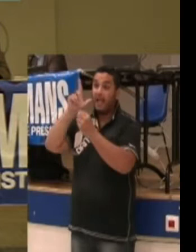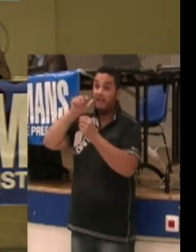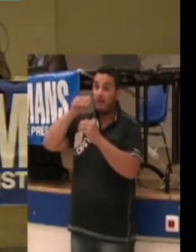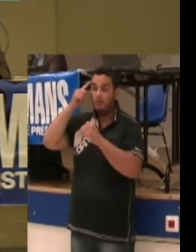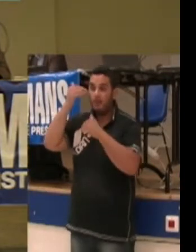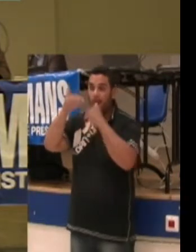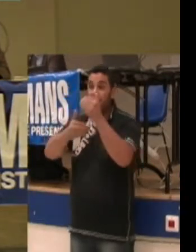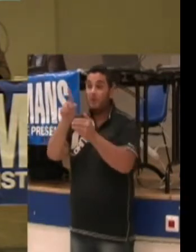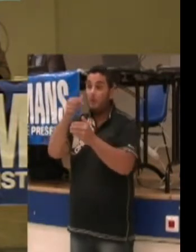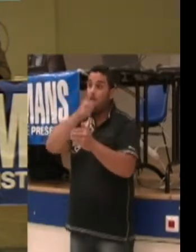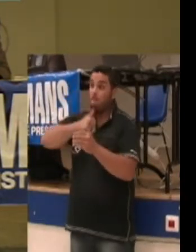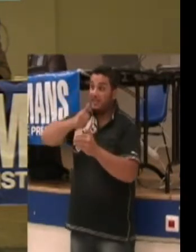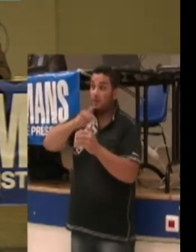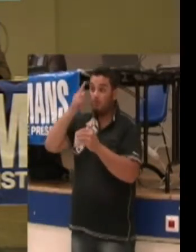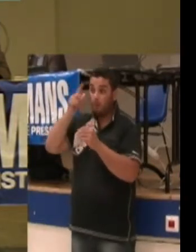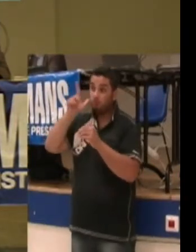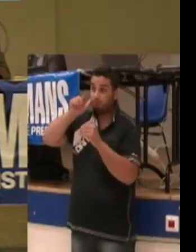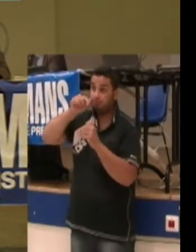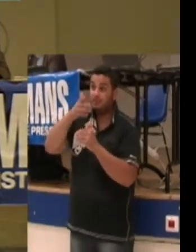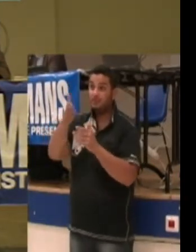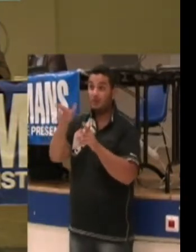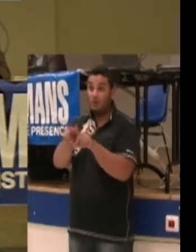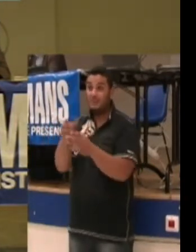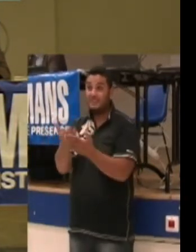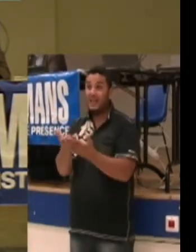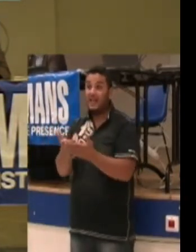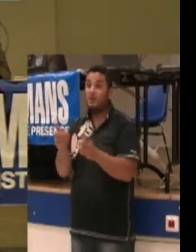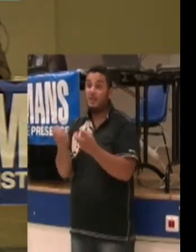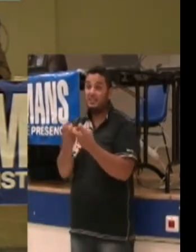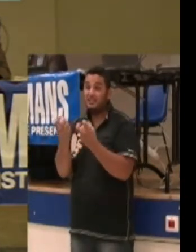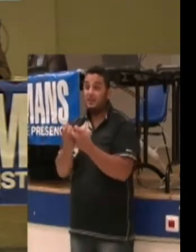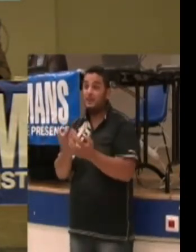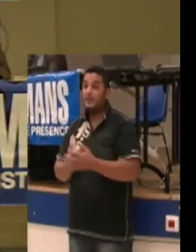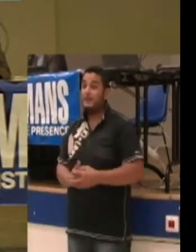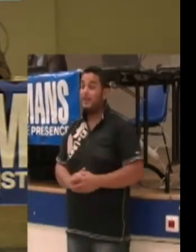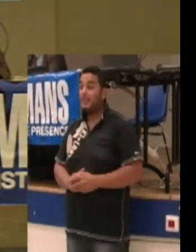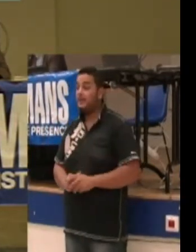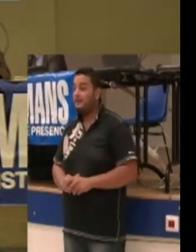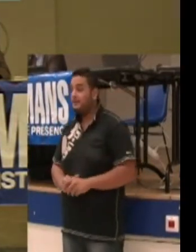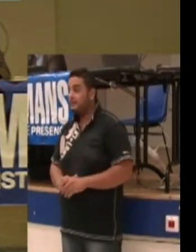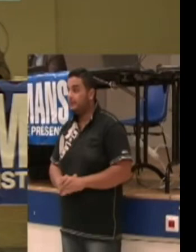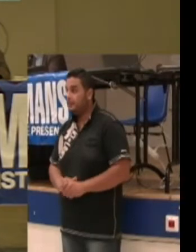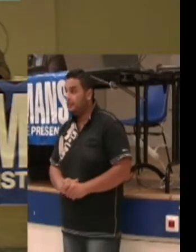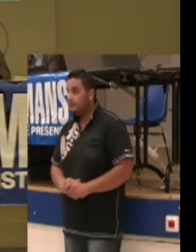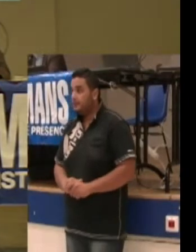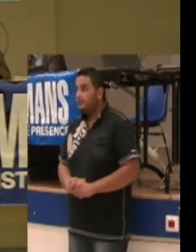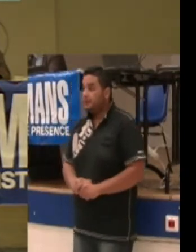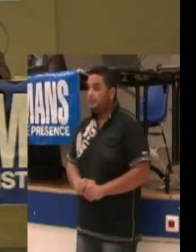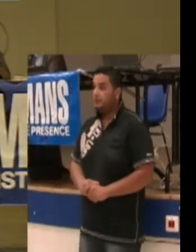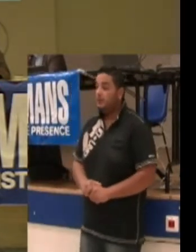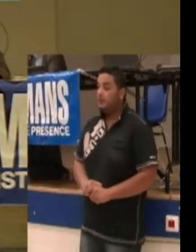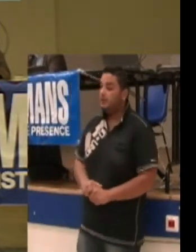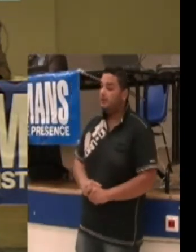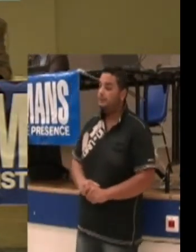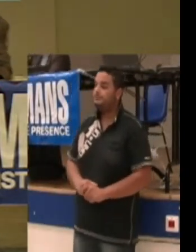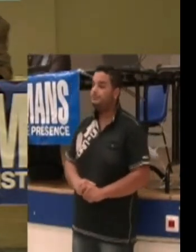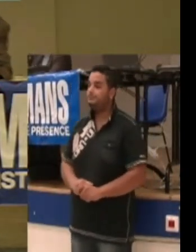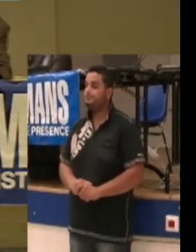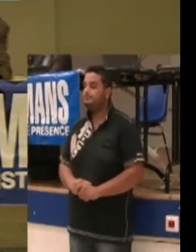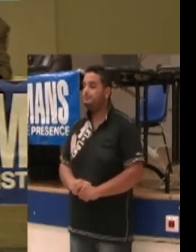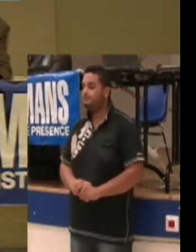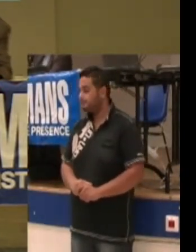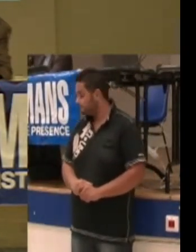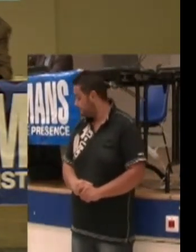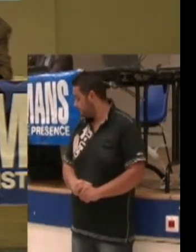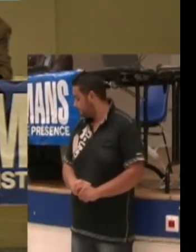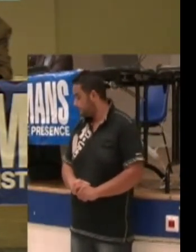Comment? En faisant l'effort sur toi. Ok, tu patientes, tu endures, en faisant l'effort sur toi, tu vas acquérir ça. Il y en a qui ont un degré,